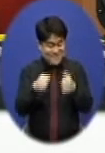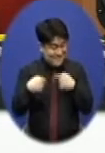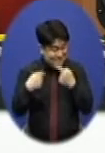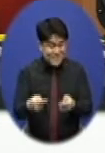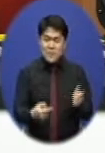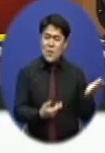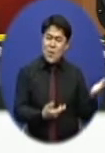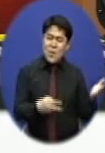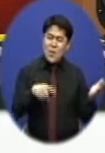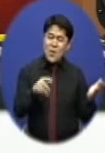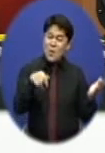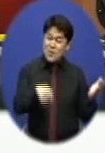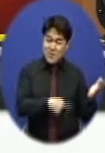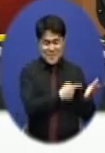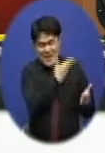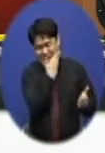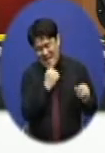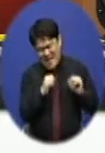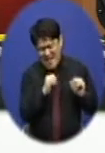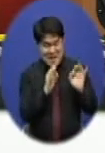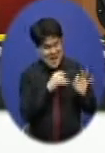씨가 네. 이렇게 귀엽게 하시죠.